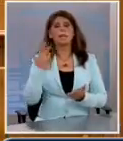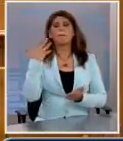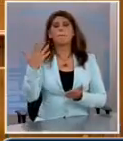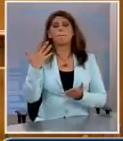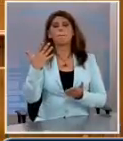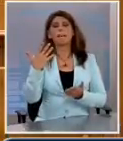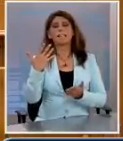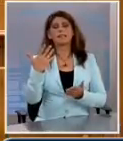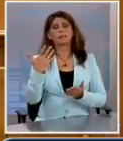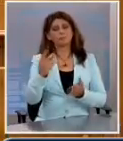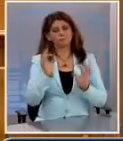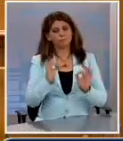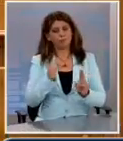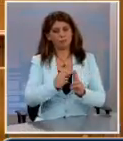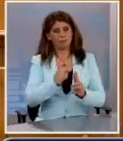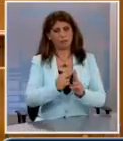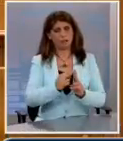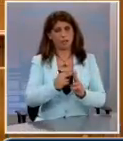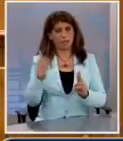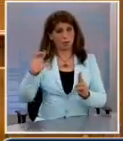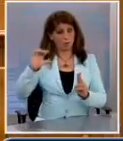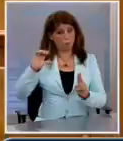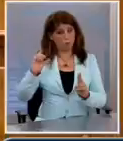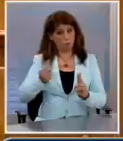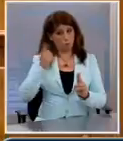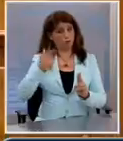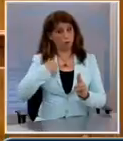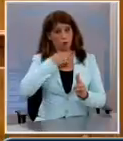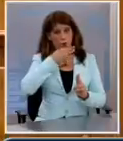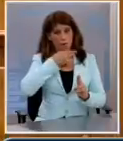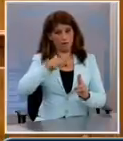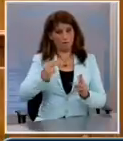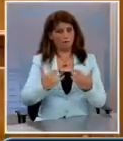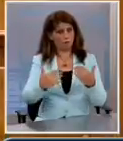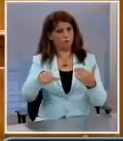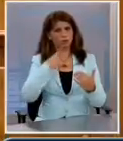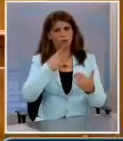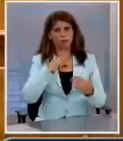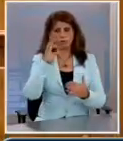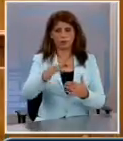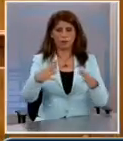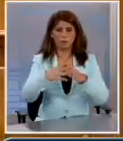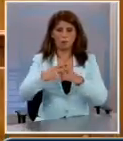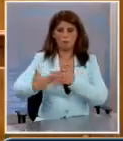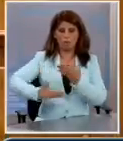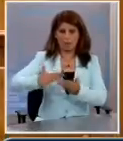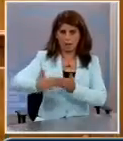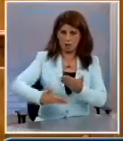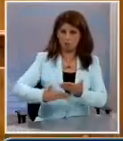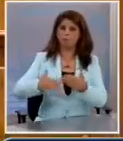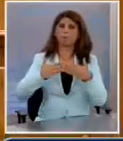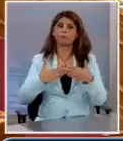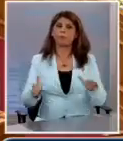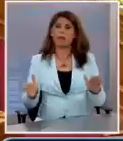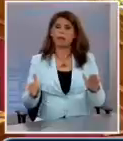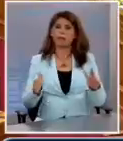χαρακτηριστικά. Σας τα είχα πει στην πρώτη ομιλία μου στη Βουλή, τα επαναλαμβάνω και πάλι. Οδηγεί σε πόλεμο γενεών, ανοίγει